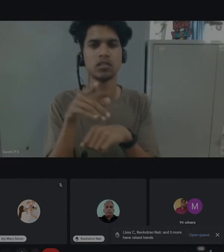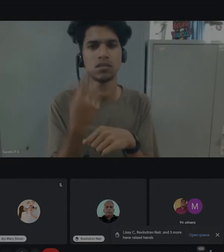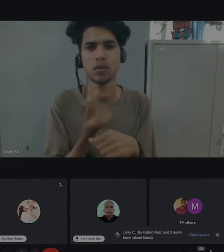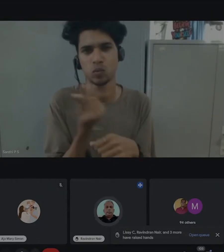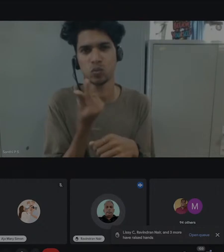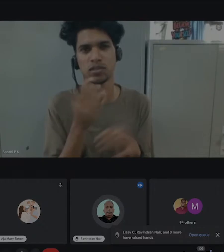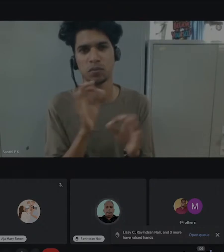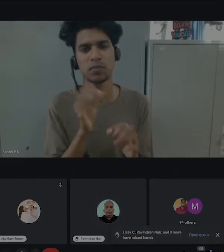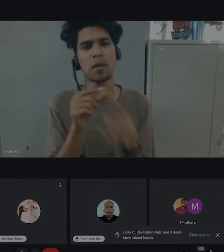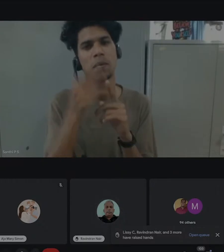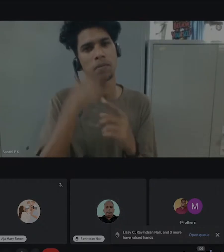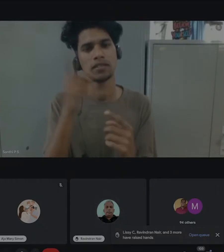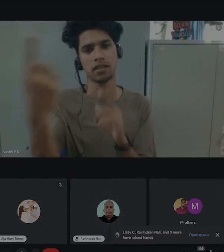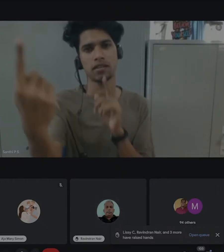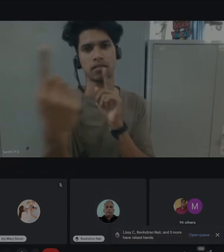ആള് നേരിട്ട് വന്ന്